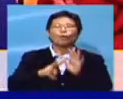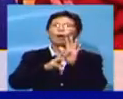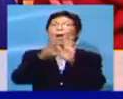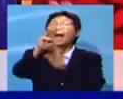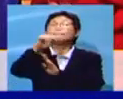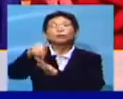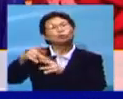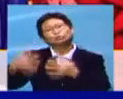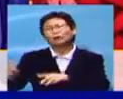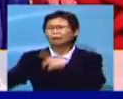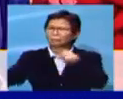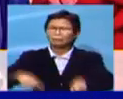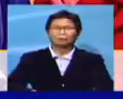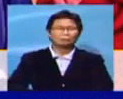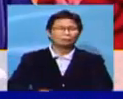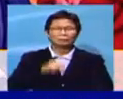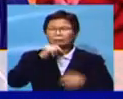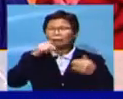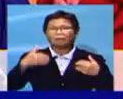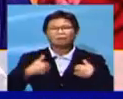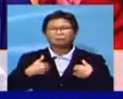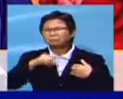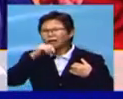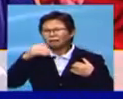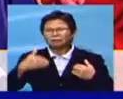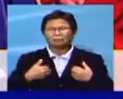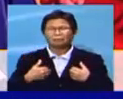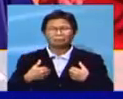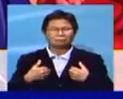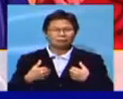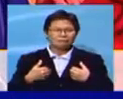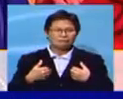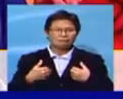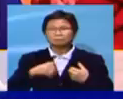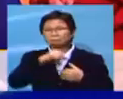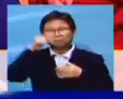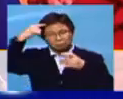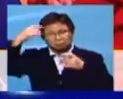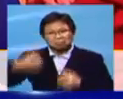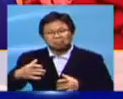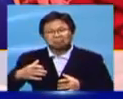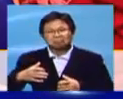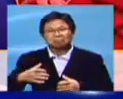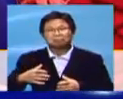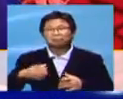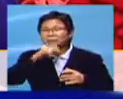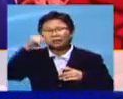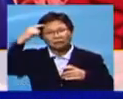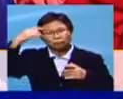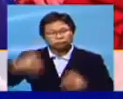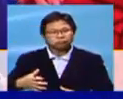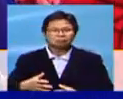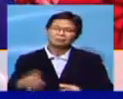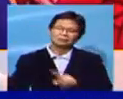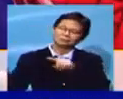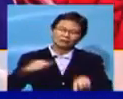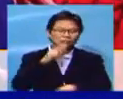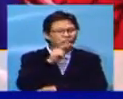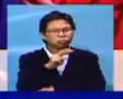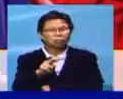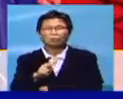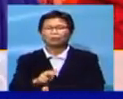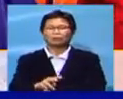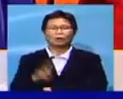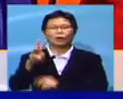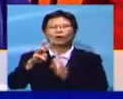dah datang dan tidak ada nampaknya tidak ada satu keputusan yang konkret dia main gitulah wakil at